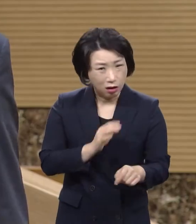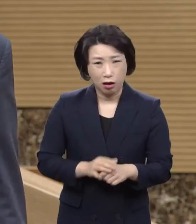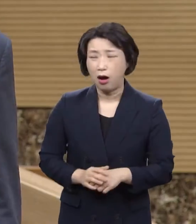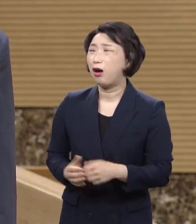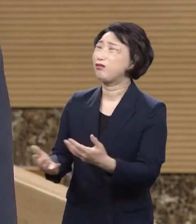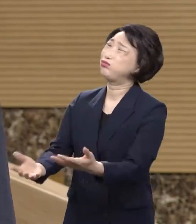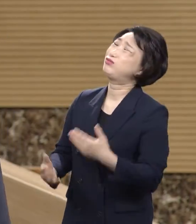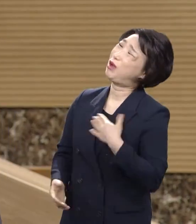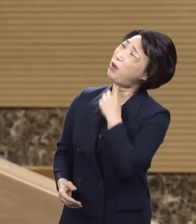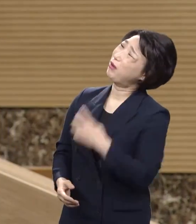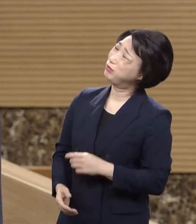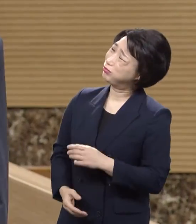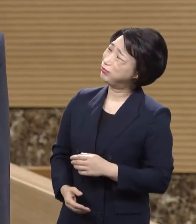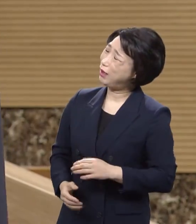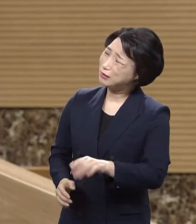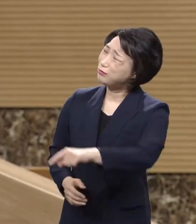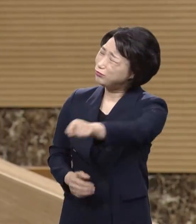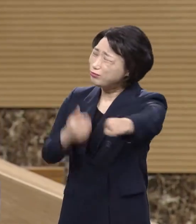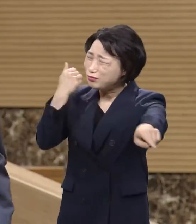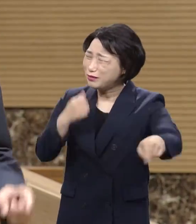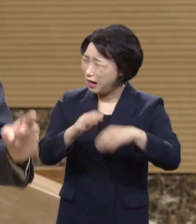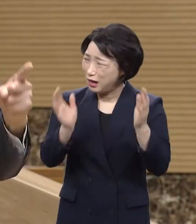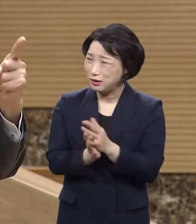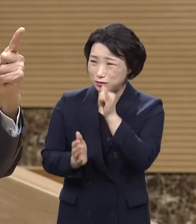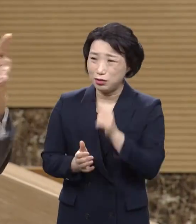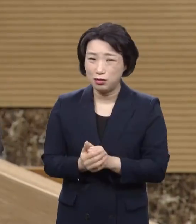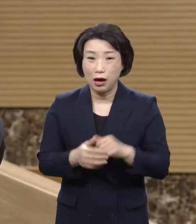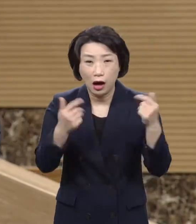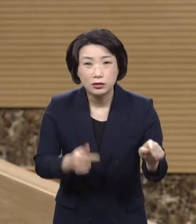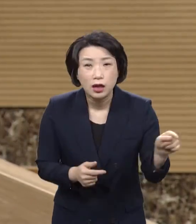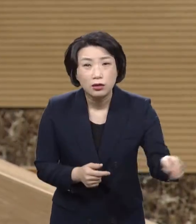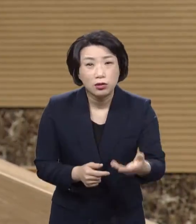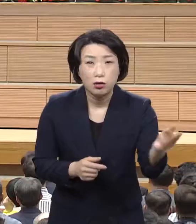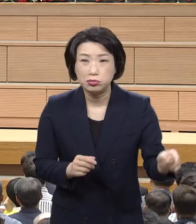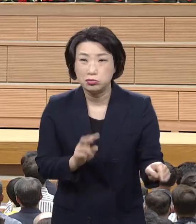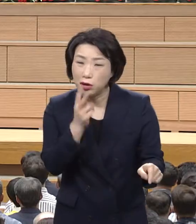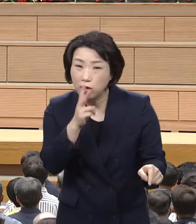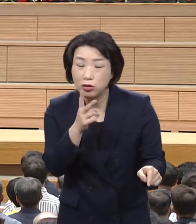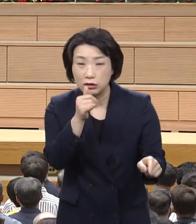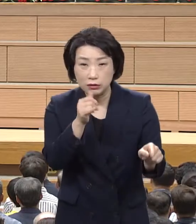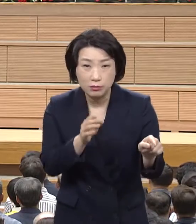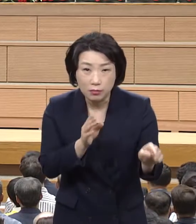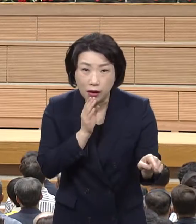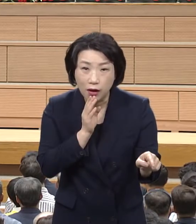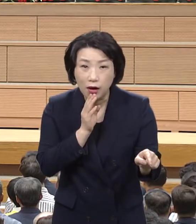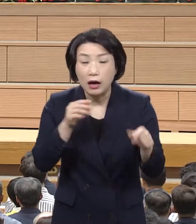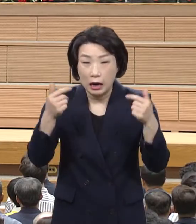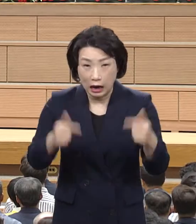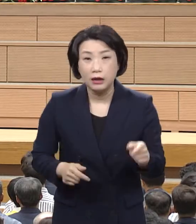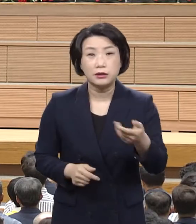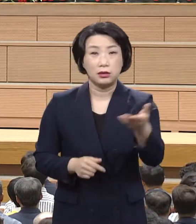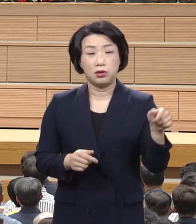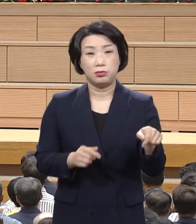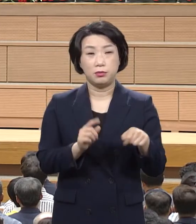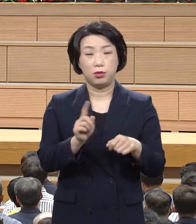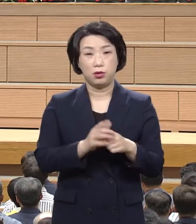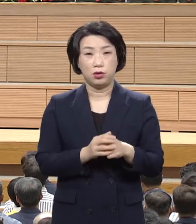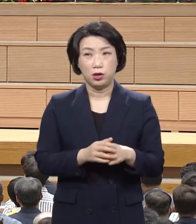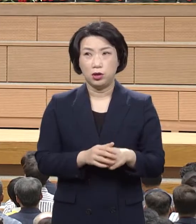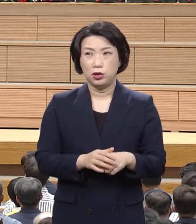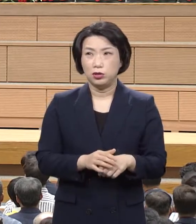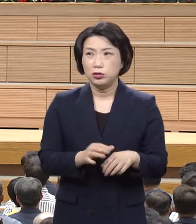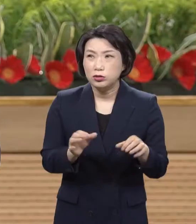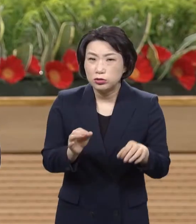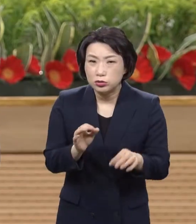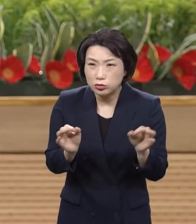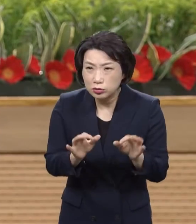다 나만 그러나 다 그럴 수 있지. 항상 그렇게 물고 들어가고, 그래서 이놈은 항상 순간에